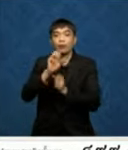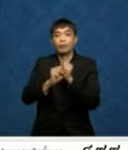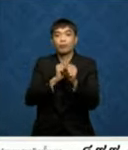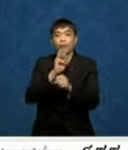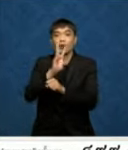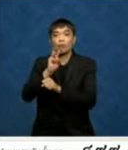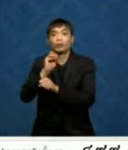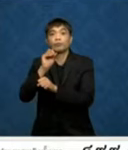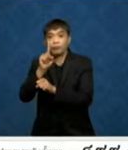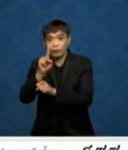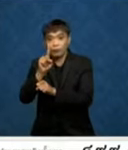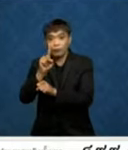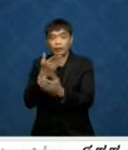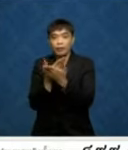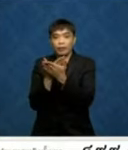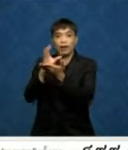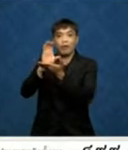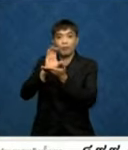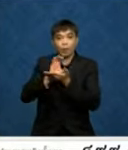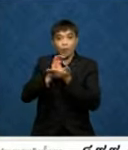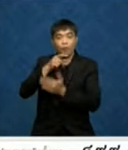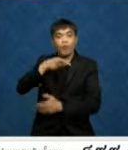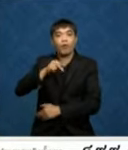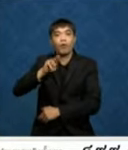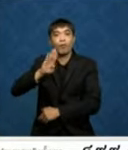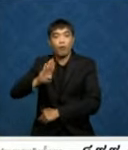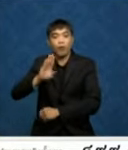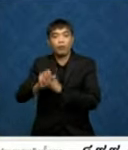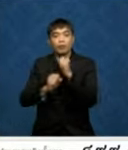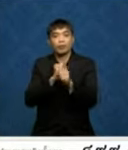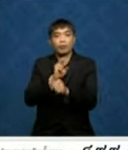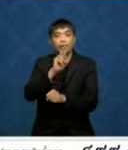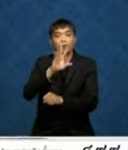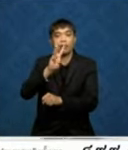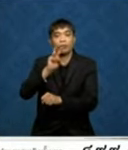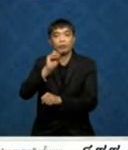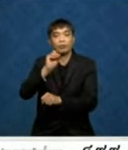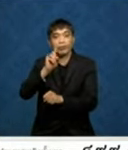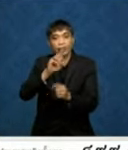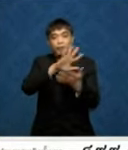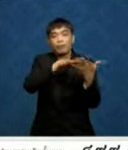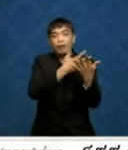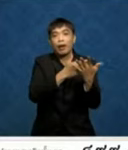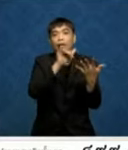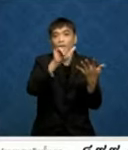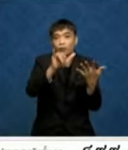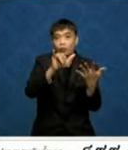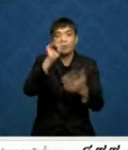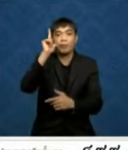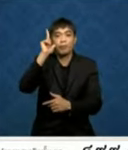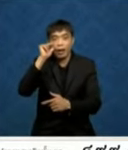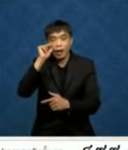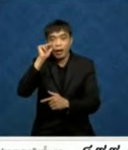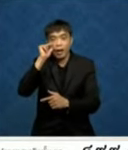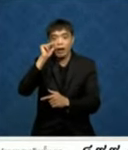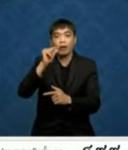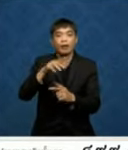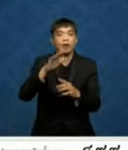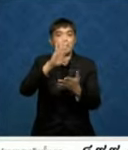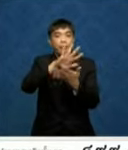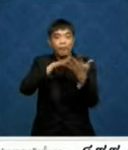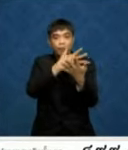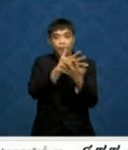การงบประมาณพ.ศ. 2561ยุทธศาสตร์ชาติแผนแม่บทภายใต้ยุทธศาสตร์ชาติแผนพัฒนาเศรษ